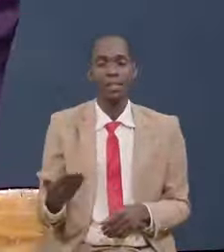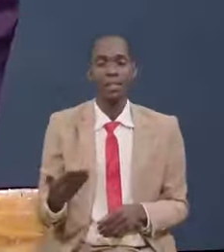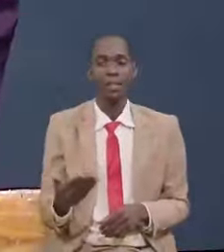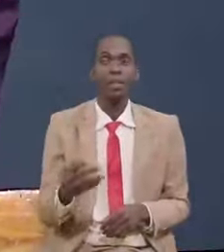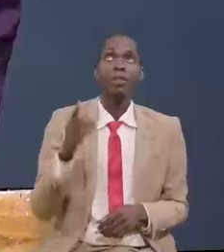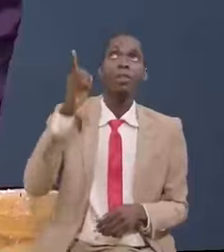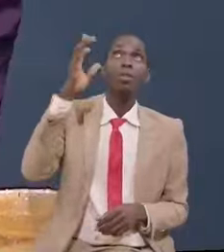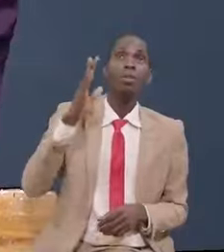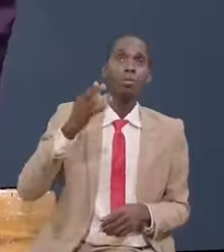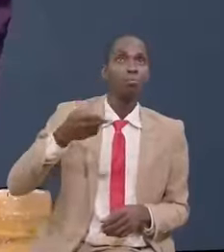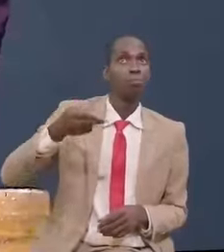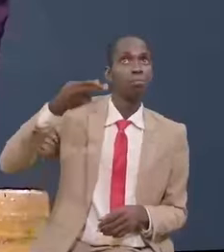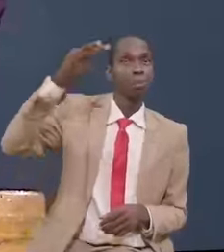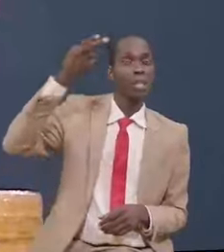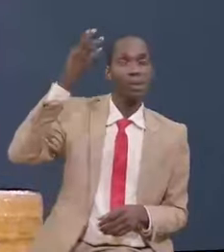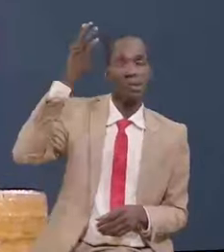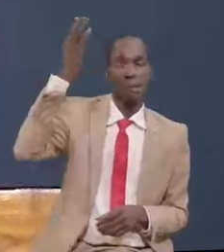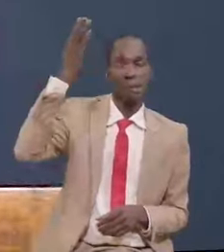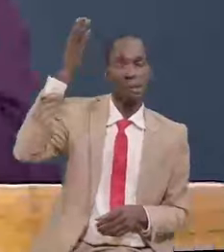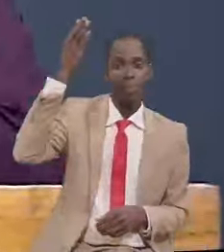Dieu est élevé.